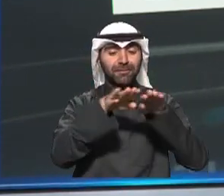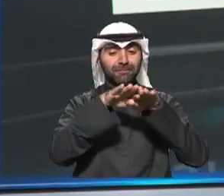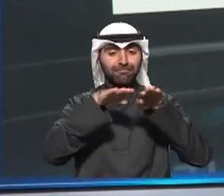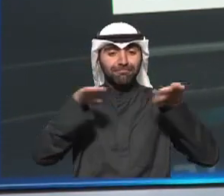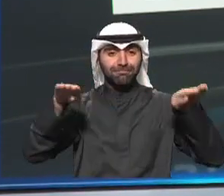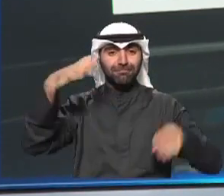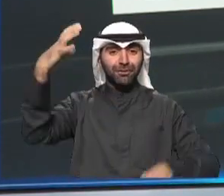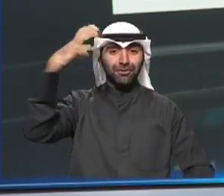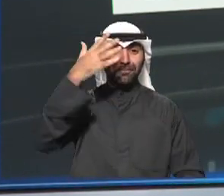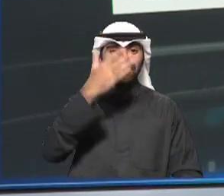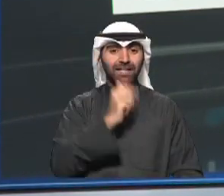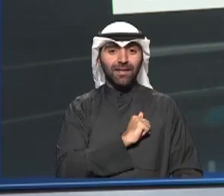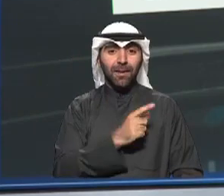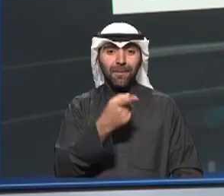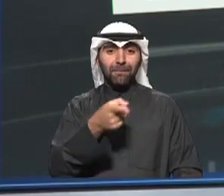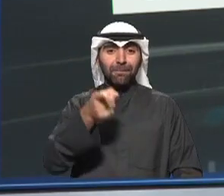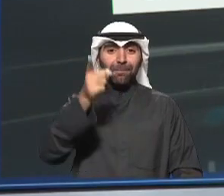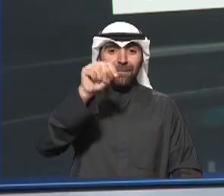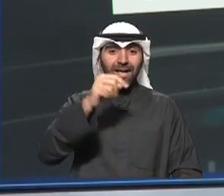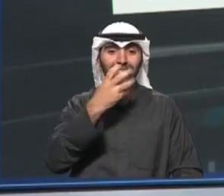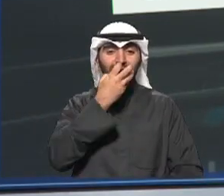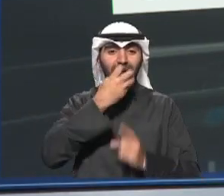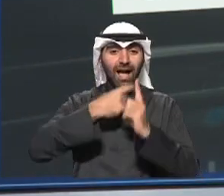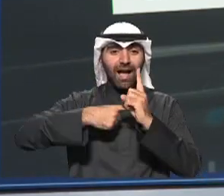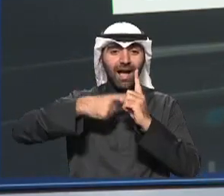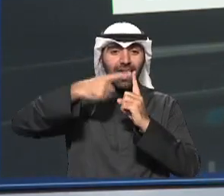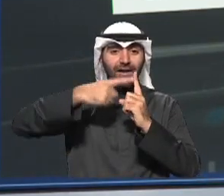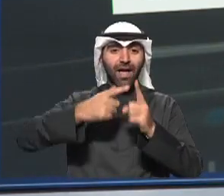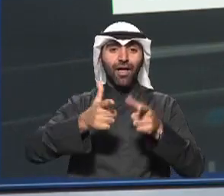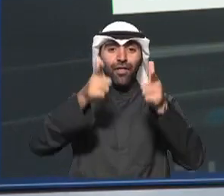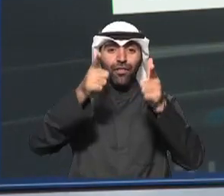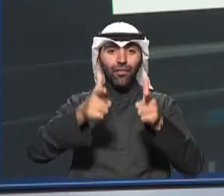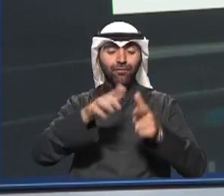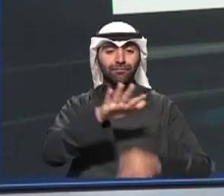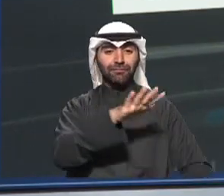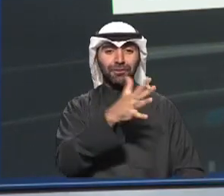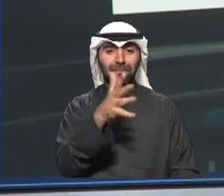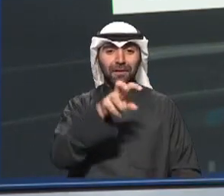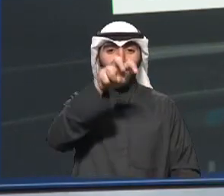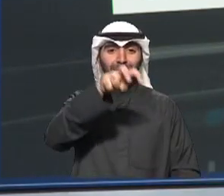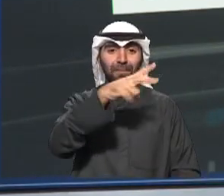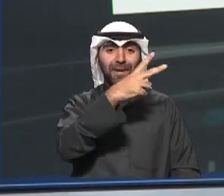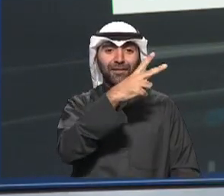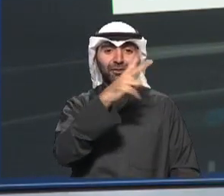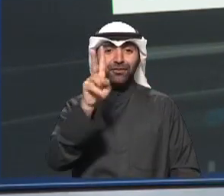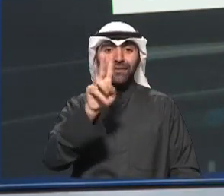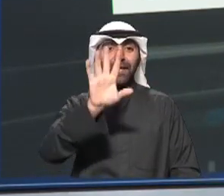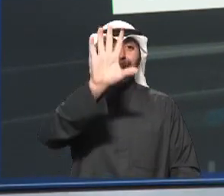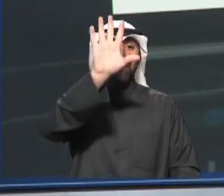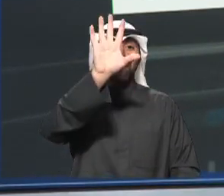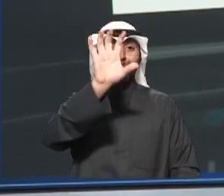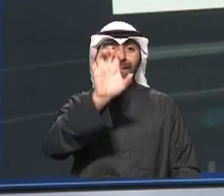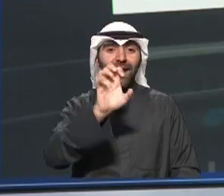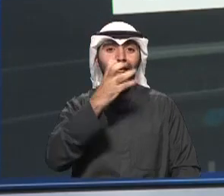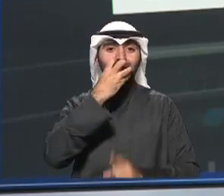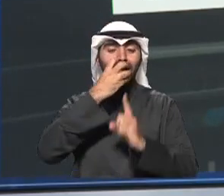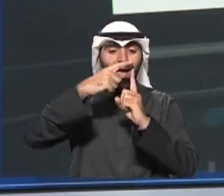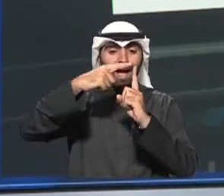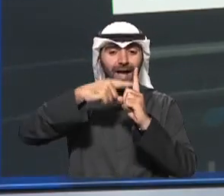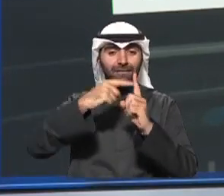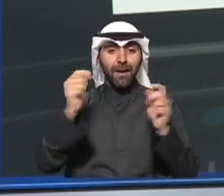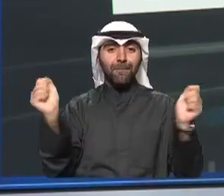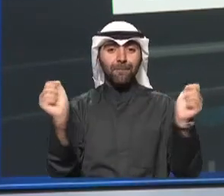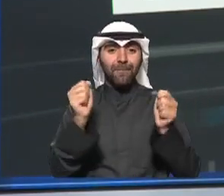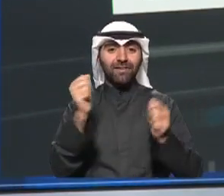أجواء راح تكون دافية خلال فترة النهار، العظمى المتوقعة 28، أما الصغرى المتوقعة قد تصل إلى 10 درجات